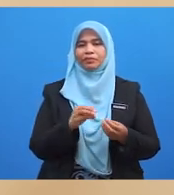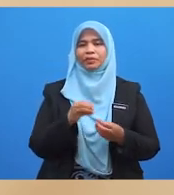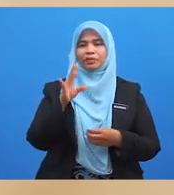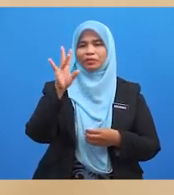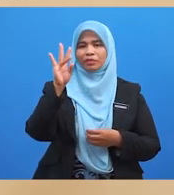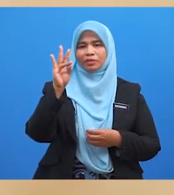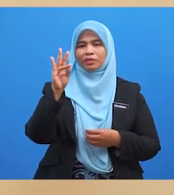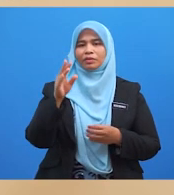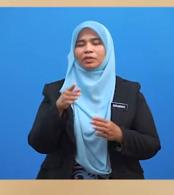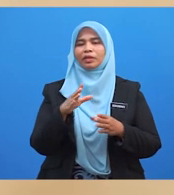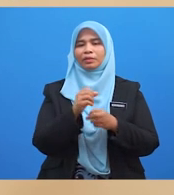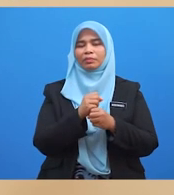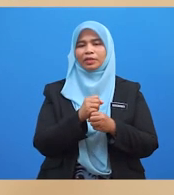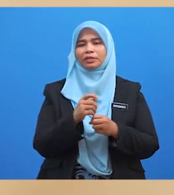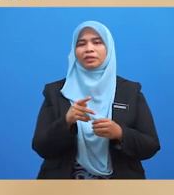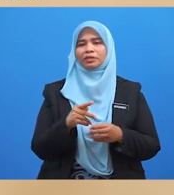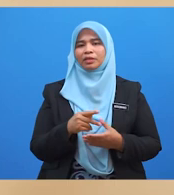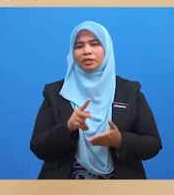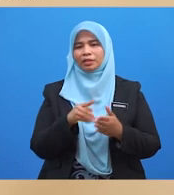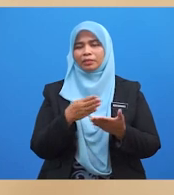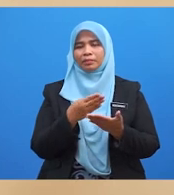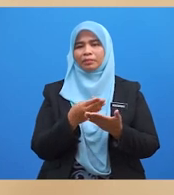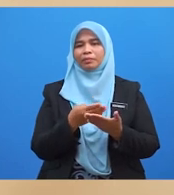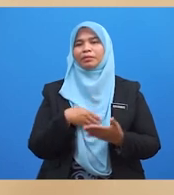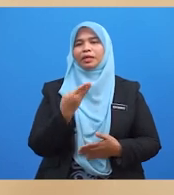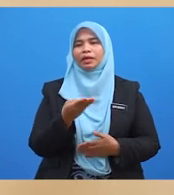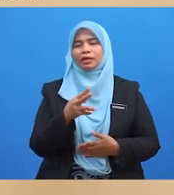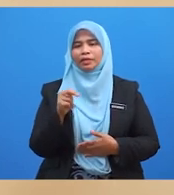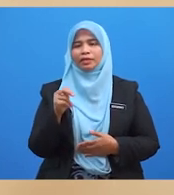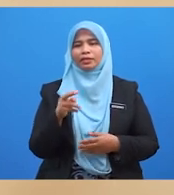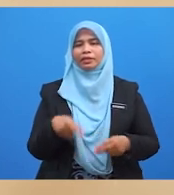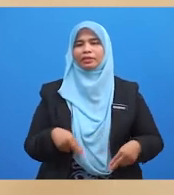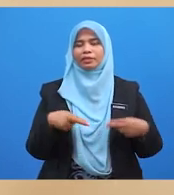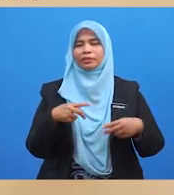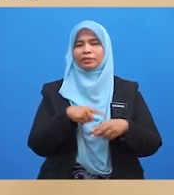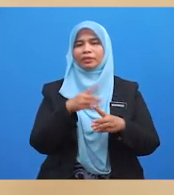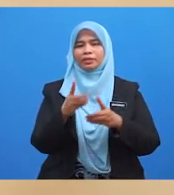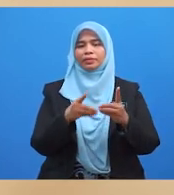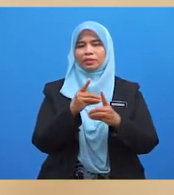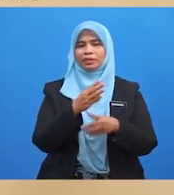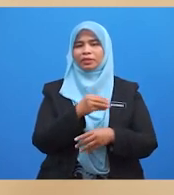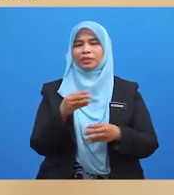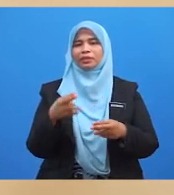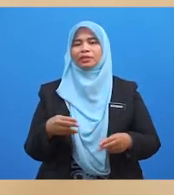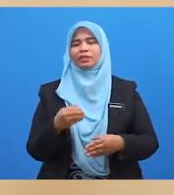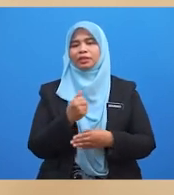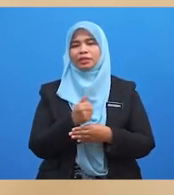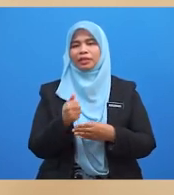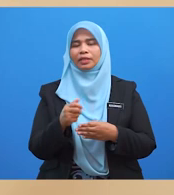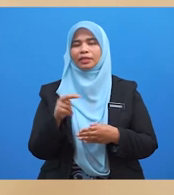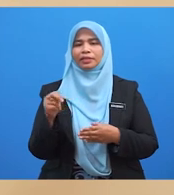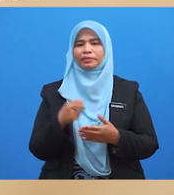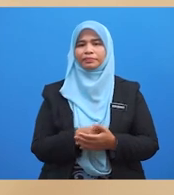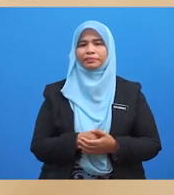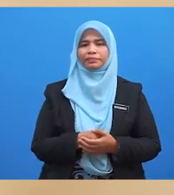dunia dan akhirat. Lelaki yang berpoligami dan melaksanakan tanggungjawab dengan adil akan mendapat ganjaran